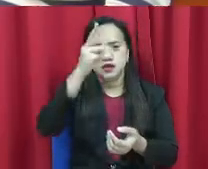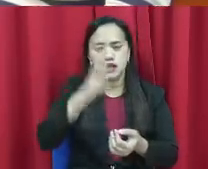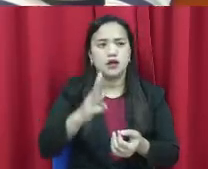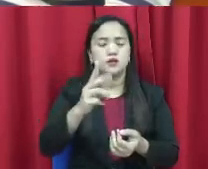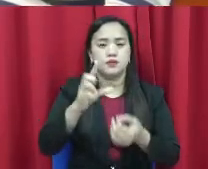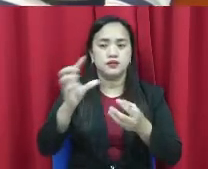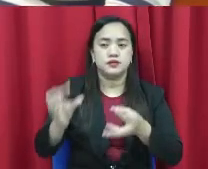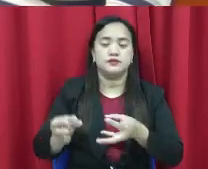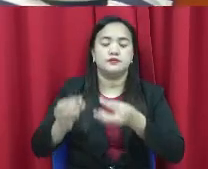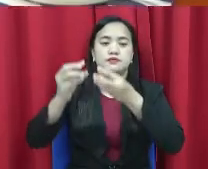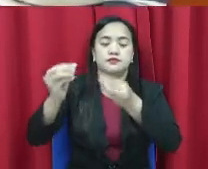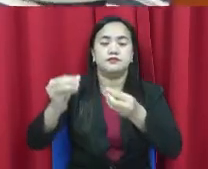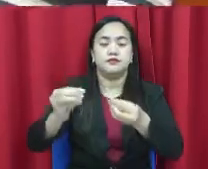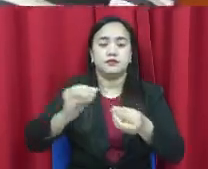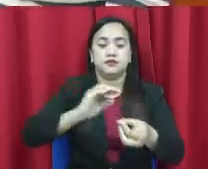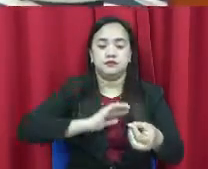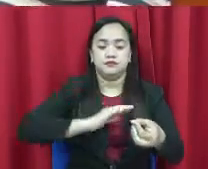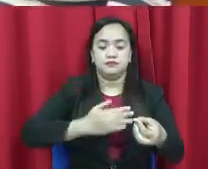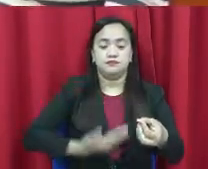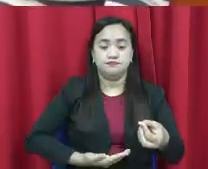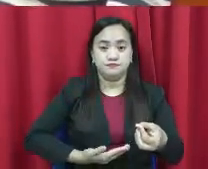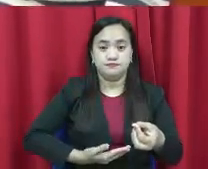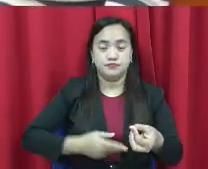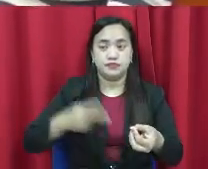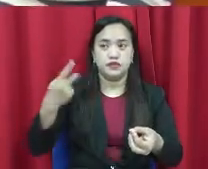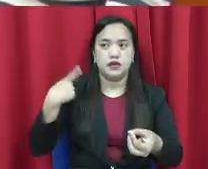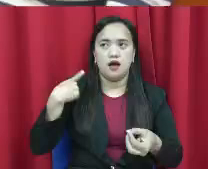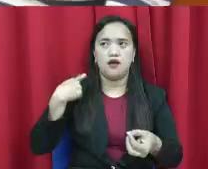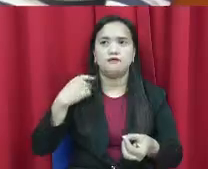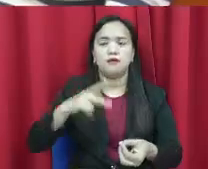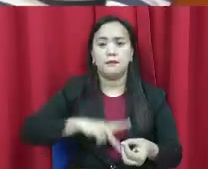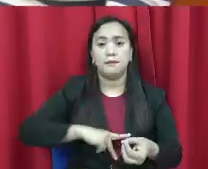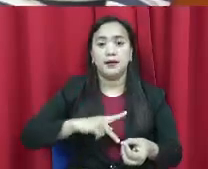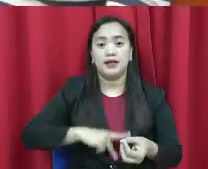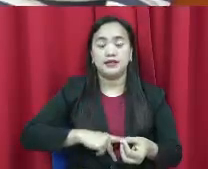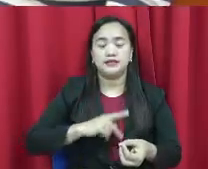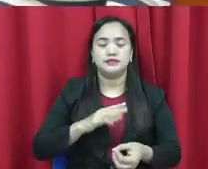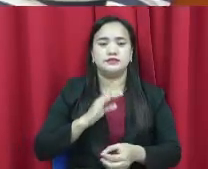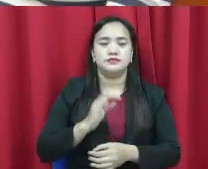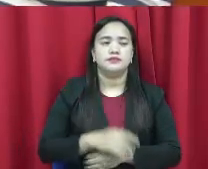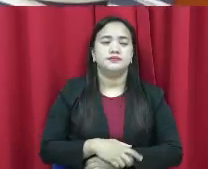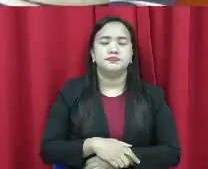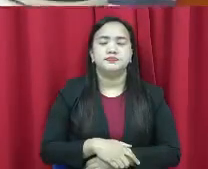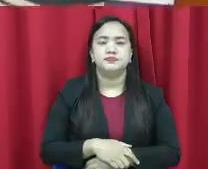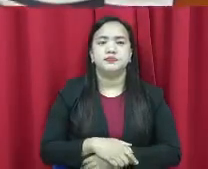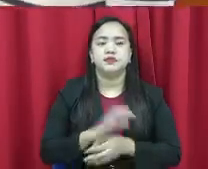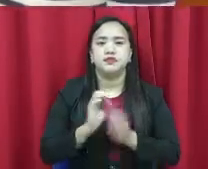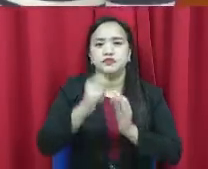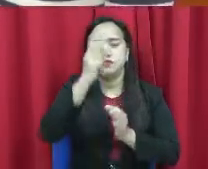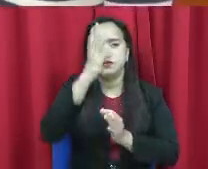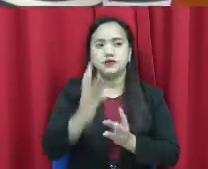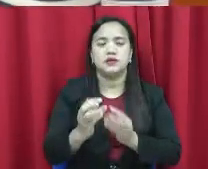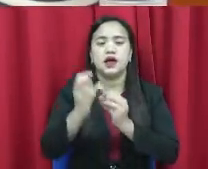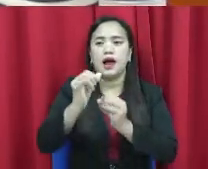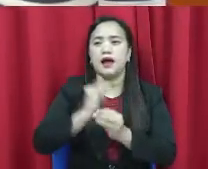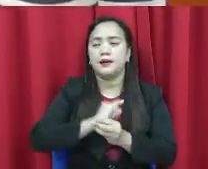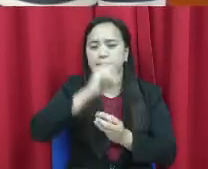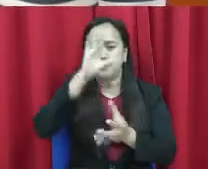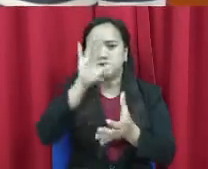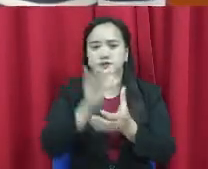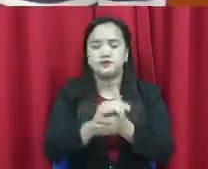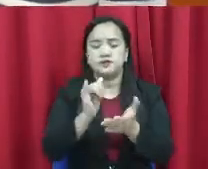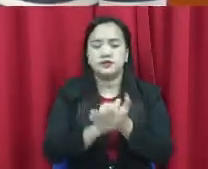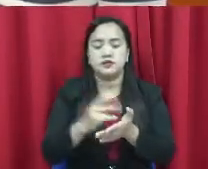agad tayo ng anak panal ko sa panginoon Sabi ko pag pinagkaloob na ng Panginoon saakin magaasawa ko naniniwala ko na